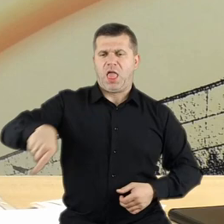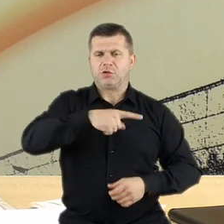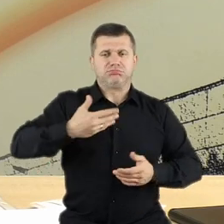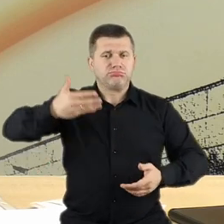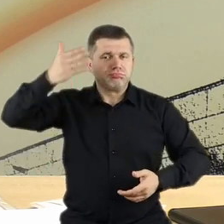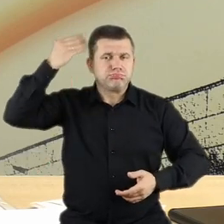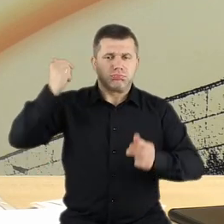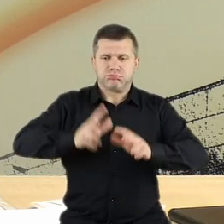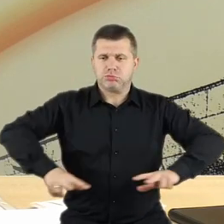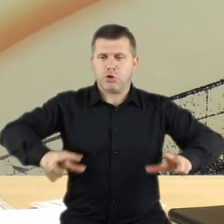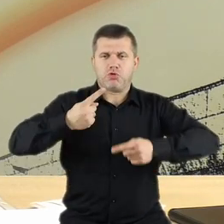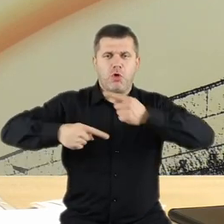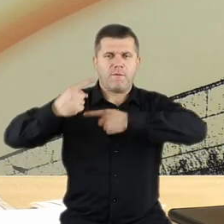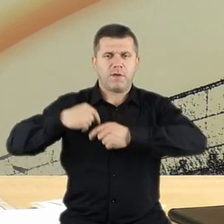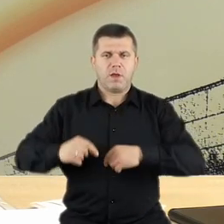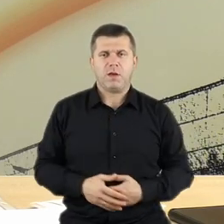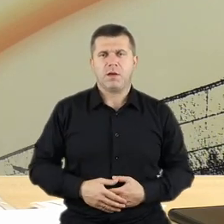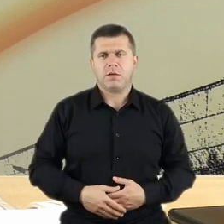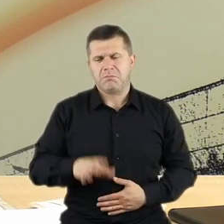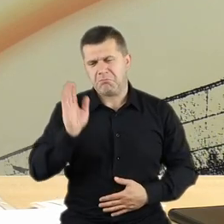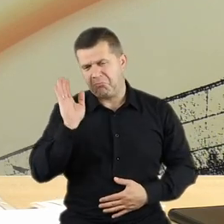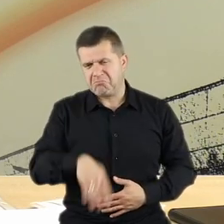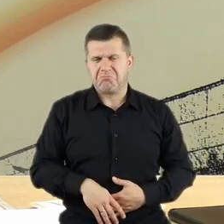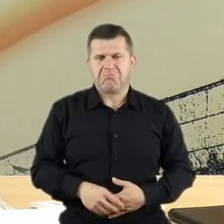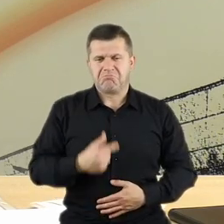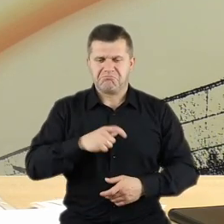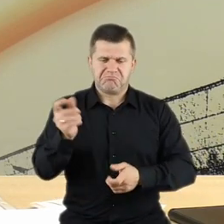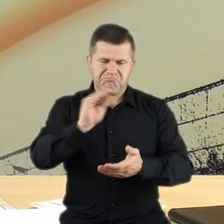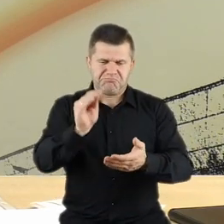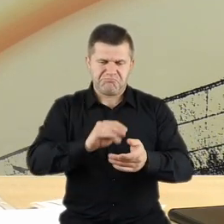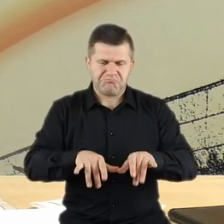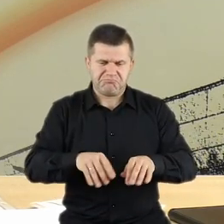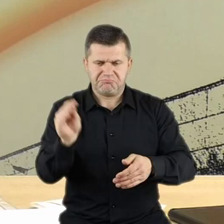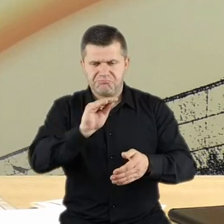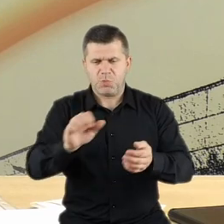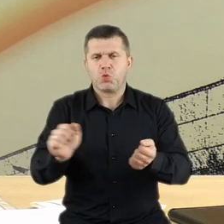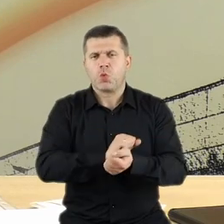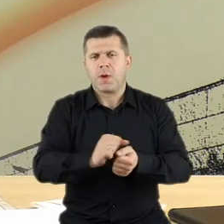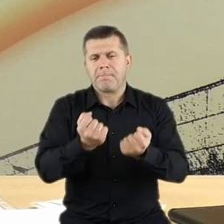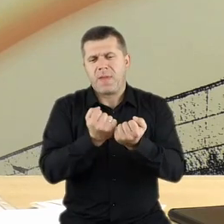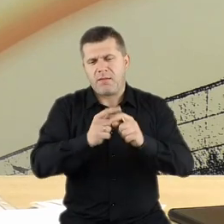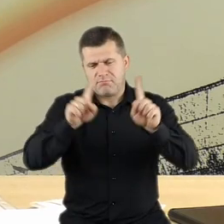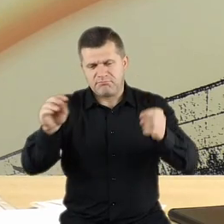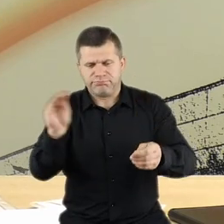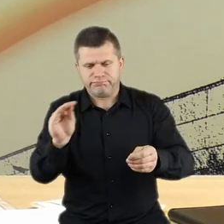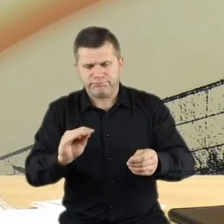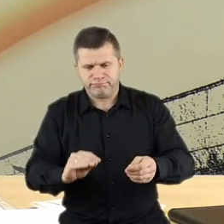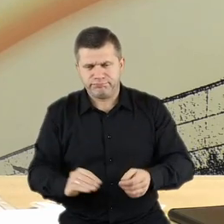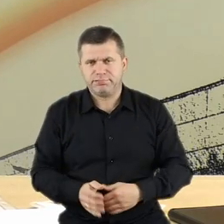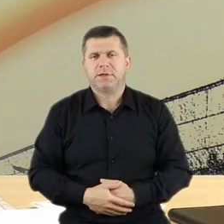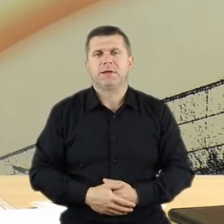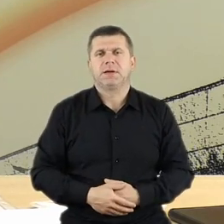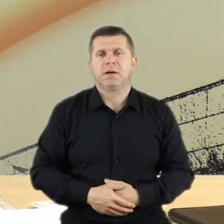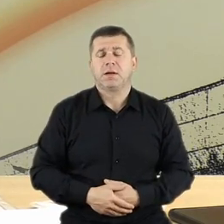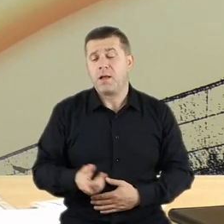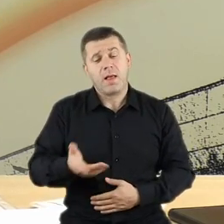A to mówię Tak a co mi tam wypełniłam t-druk te arkusze wszystkie znaczy no nie były takie